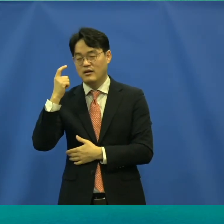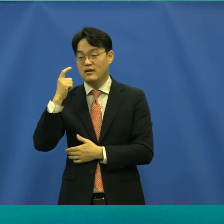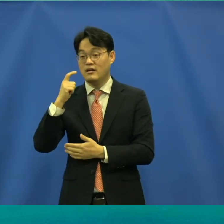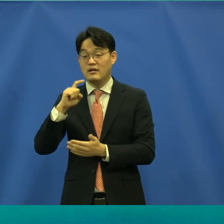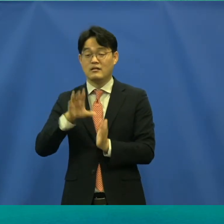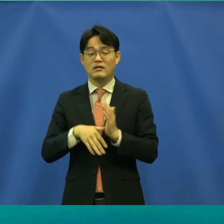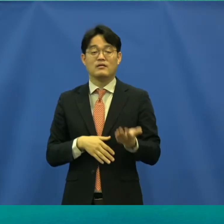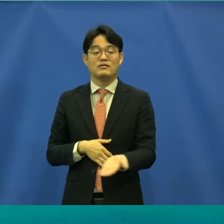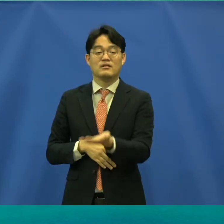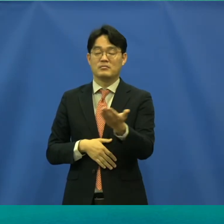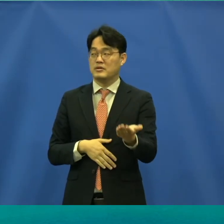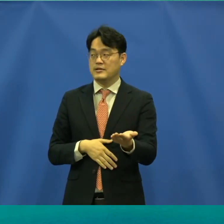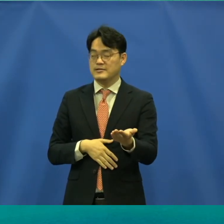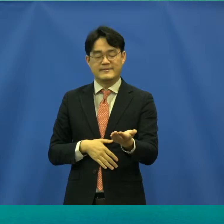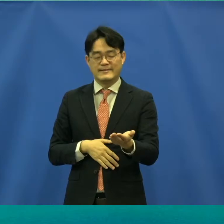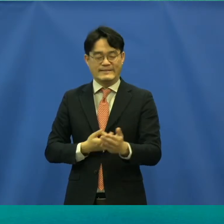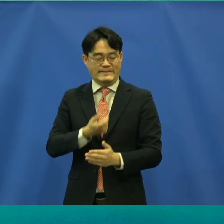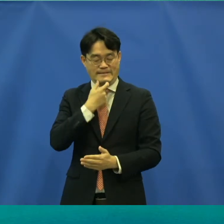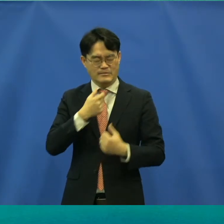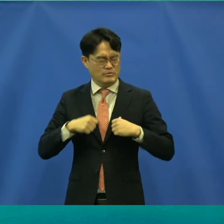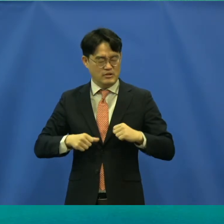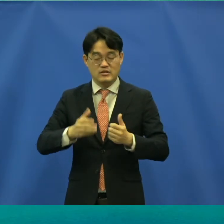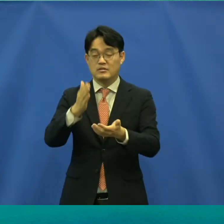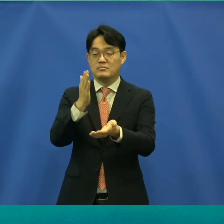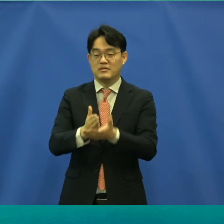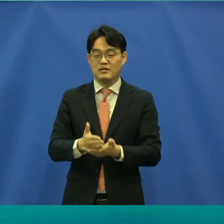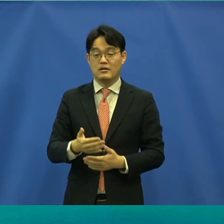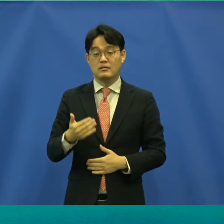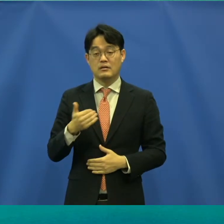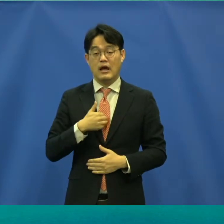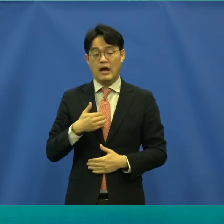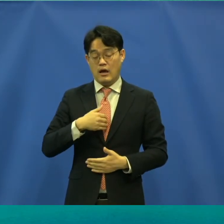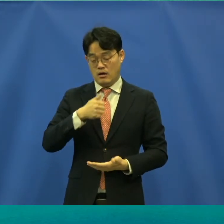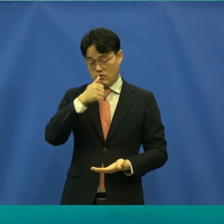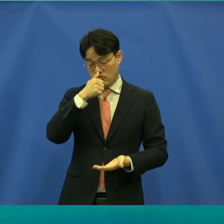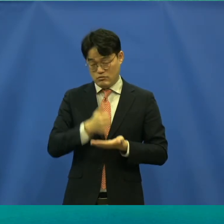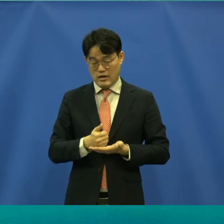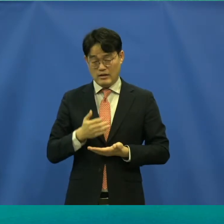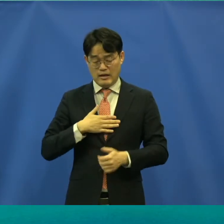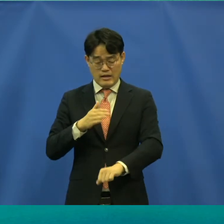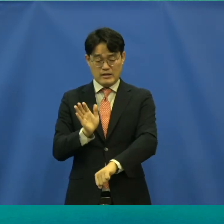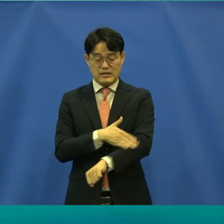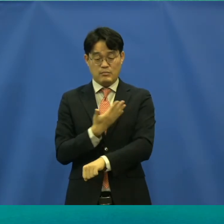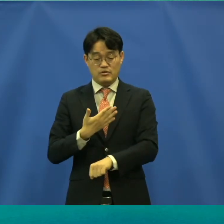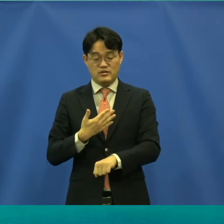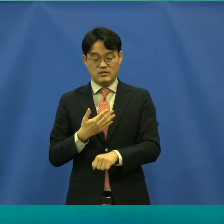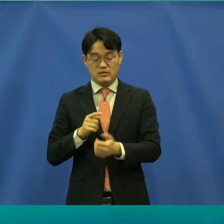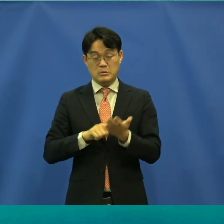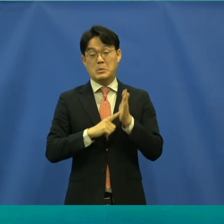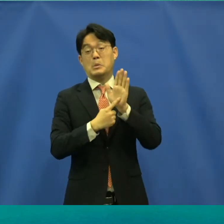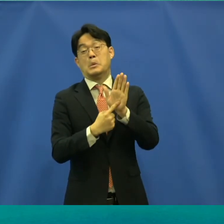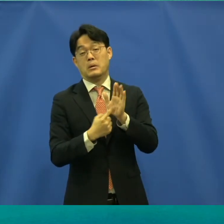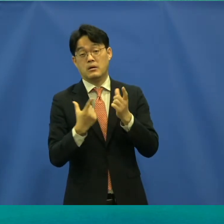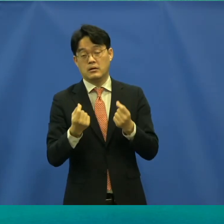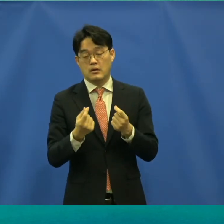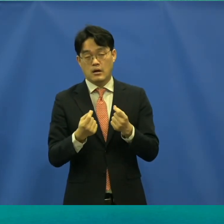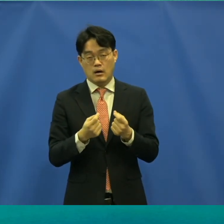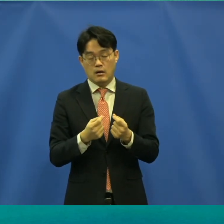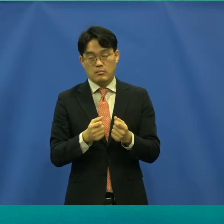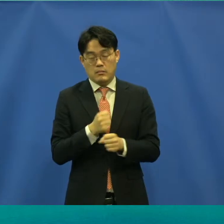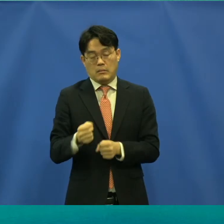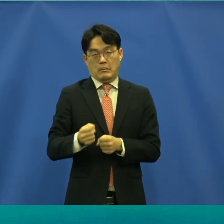내가 드러나는 것 같은 느낌에 당황스러워질 수가 있어. 그때 우리는 우리 자신이 좀 더 솔직하고 정직해야 합니다.